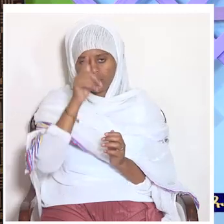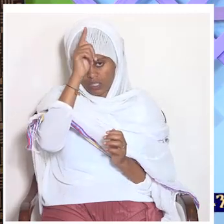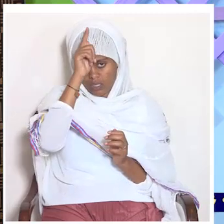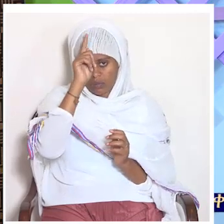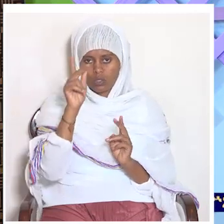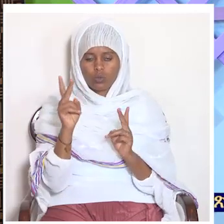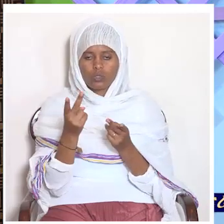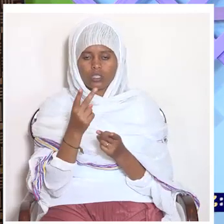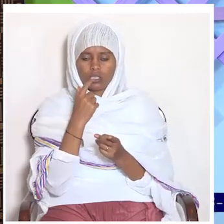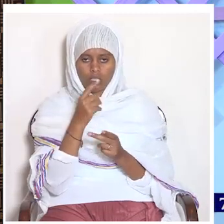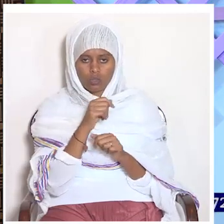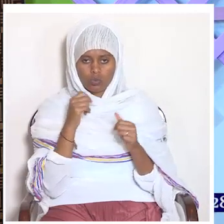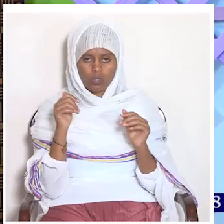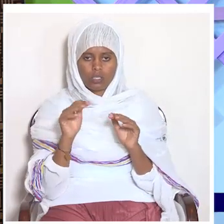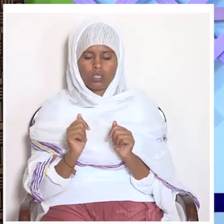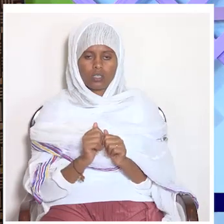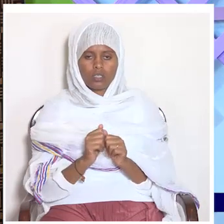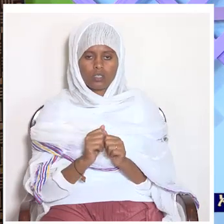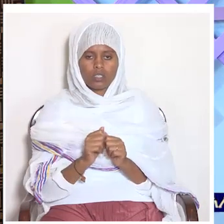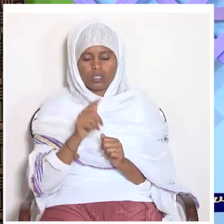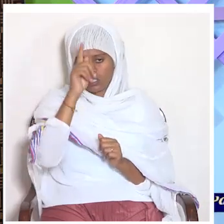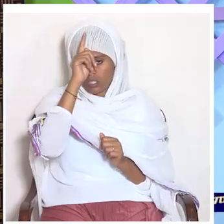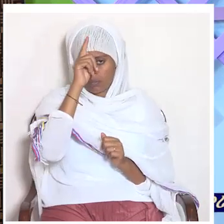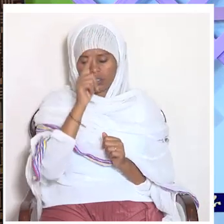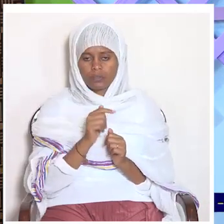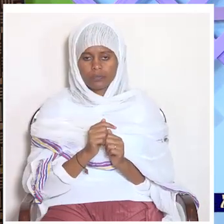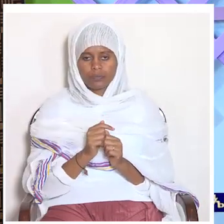እዩ። ነቢይ እውን ኢልና ንጽውዖ ኢና።